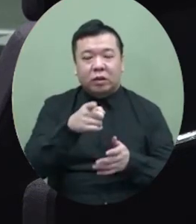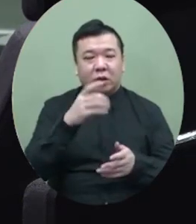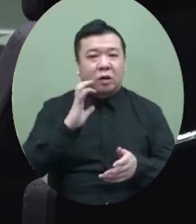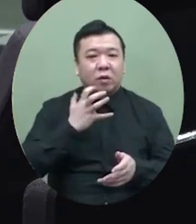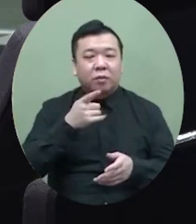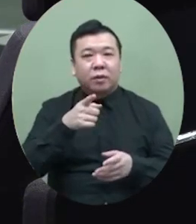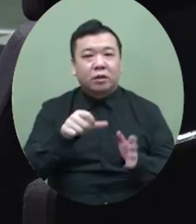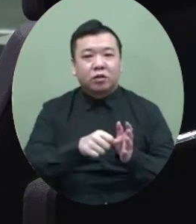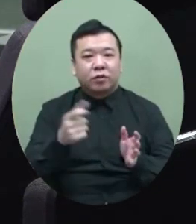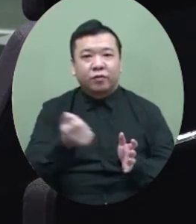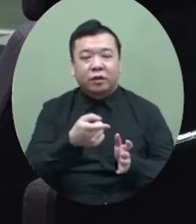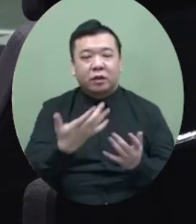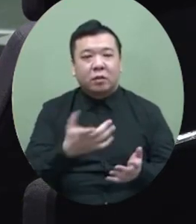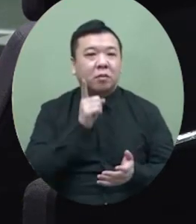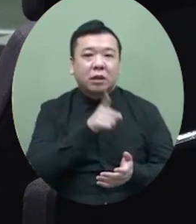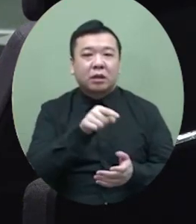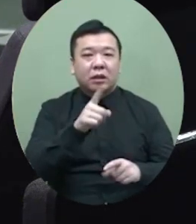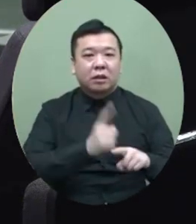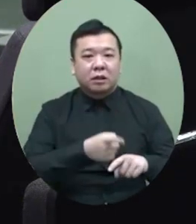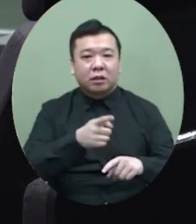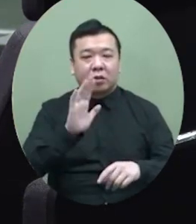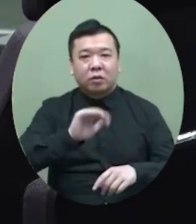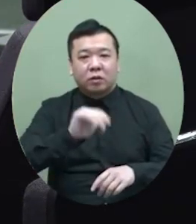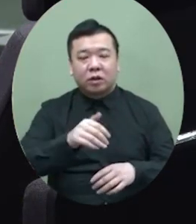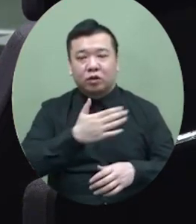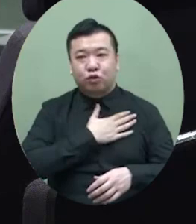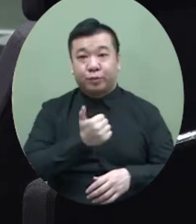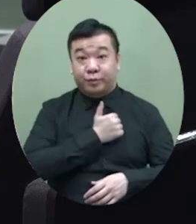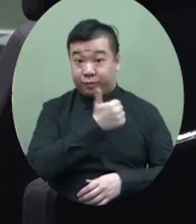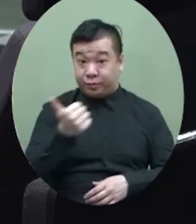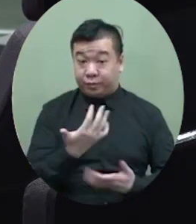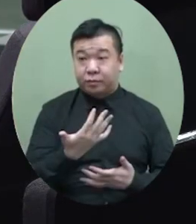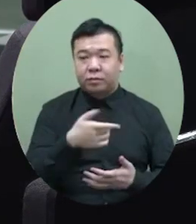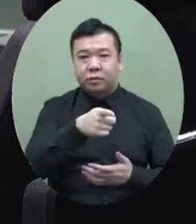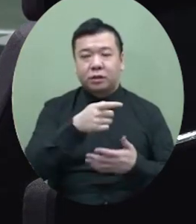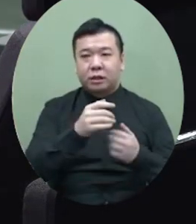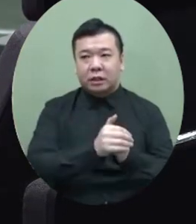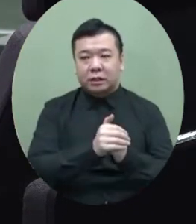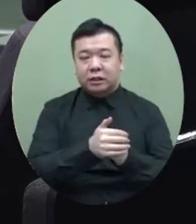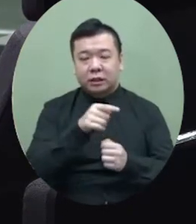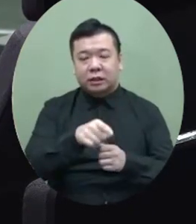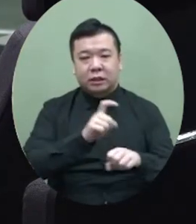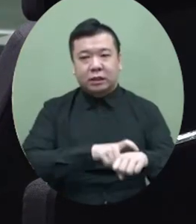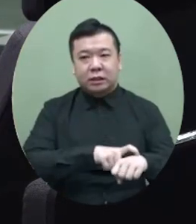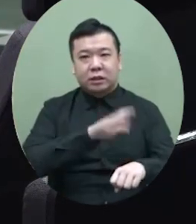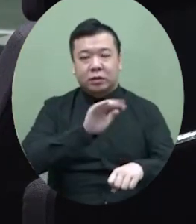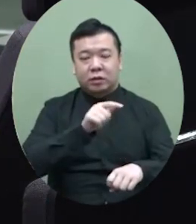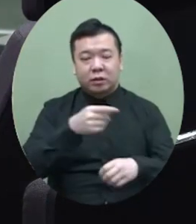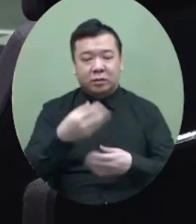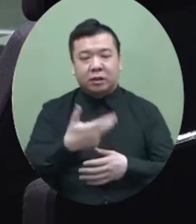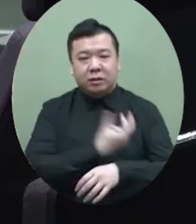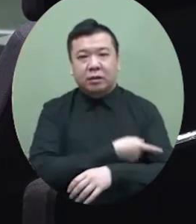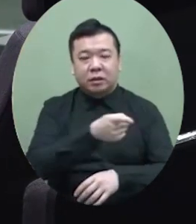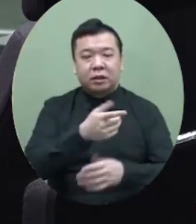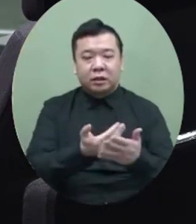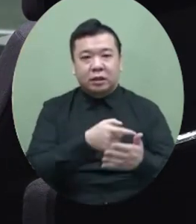話即係最快今個禮拜就會即係抵澳啦，呢啲疫苗，咁可能春節前後可以接種。咁但係香港個情況咧，因為